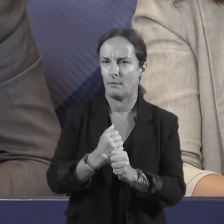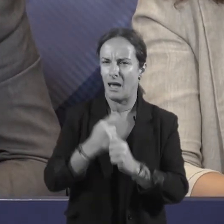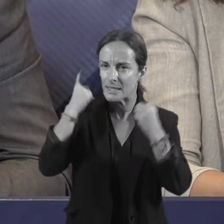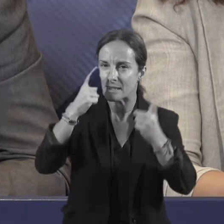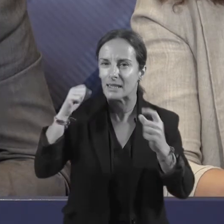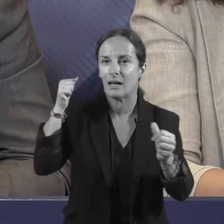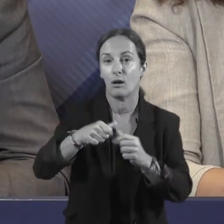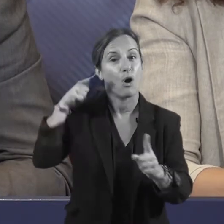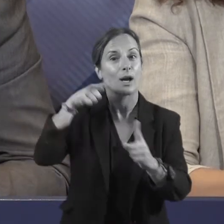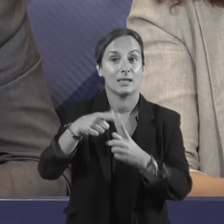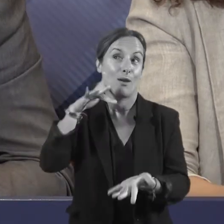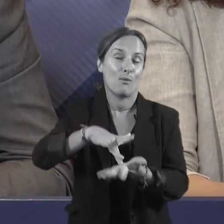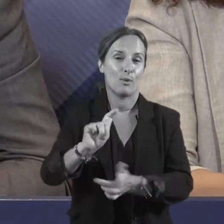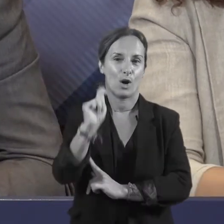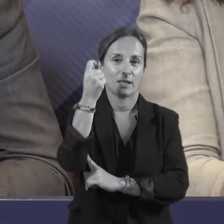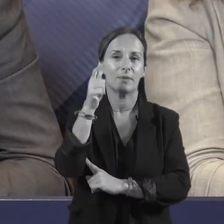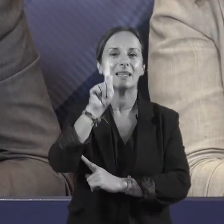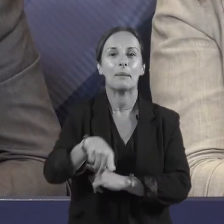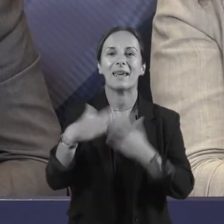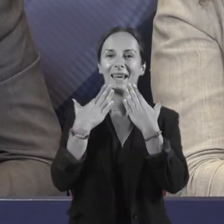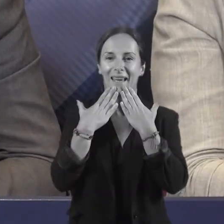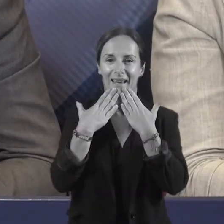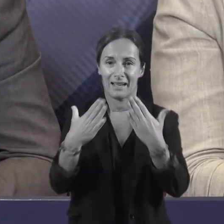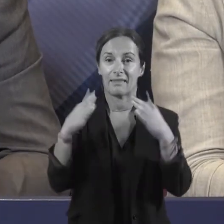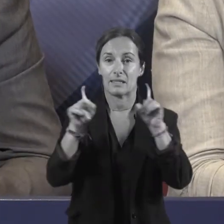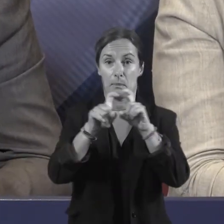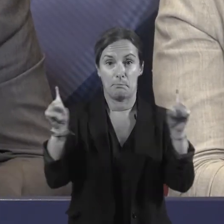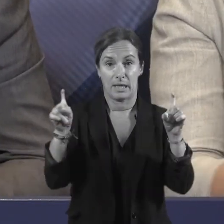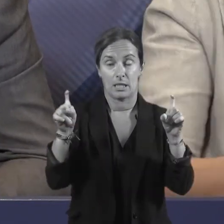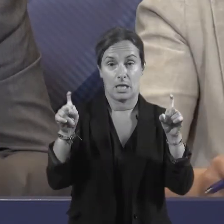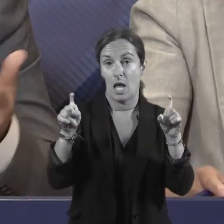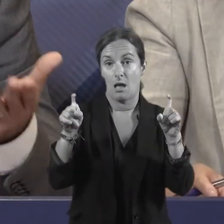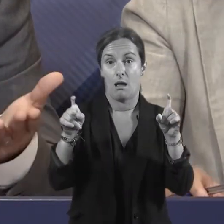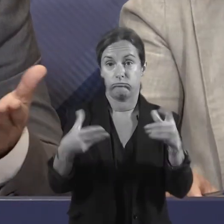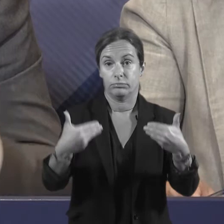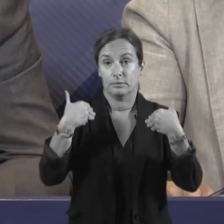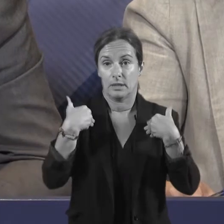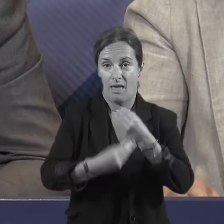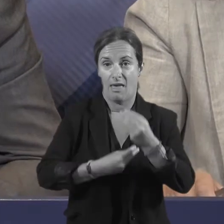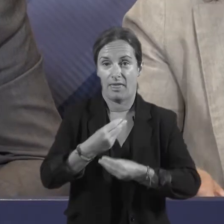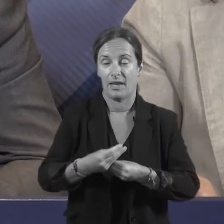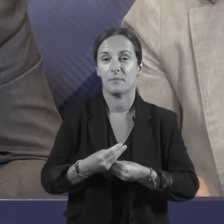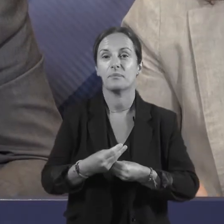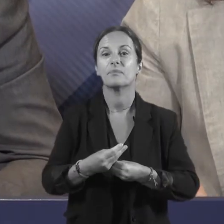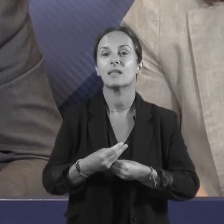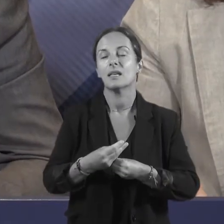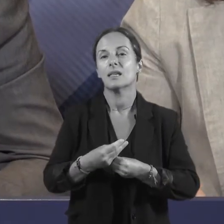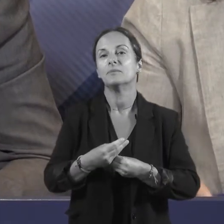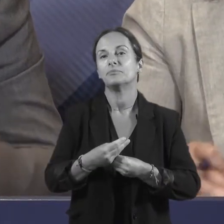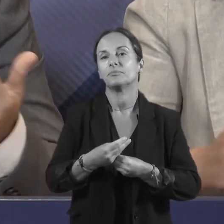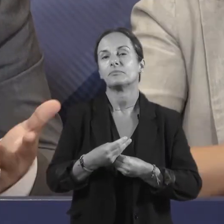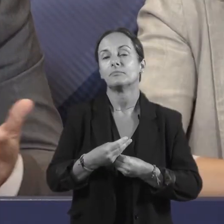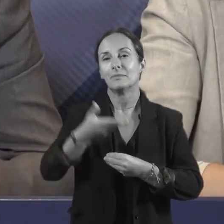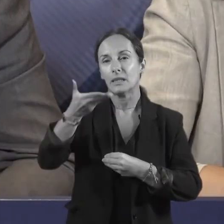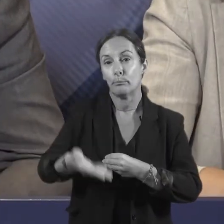esdeveniment sigui un èxit, i també vull agrair a l'empresa executora, no? I que ha vingut avui a seu CEO, en Gabriel Subias,